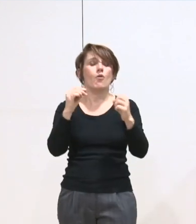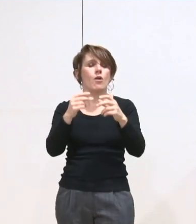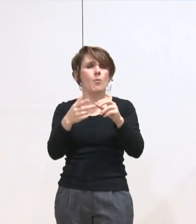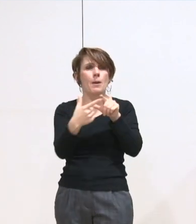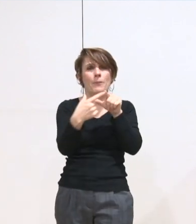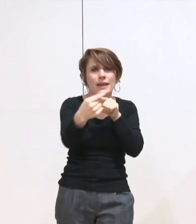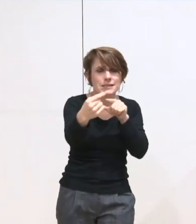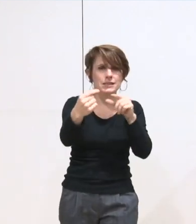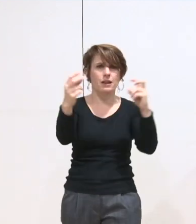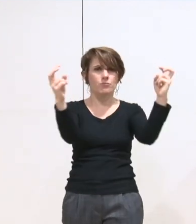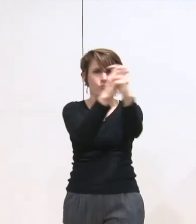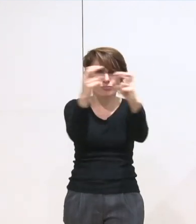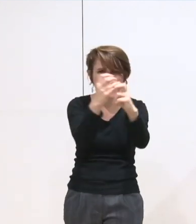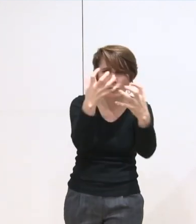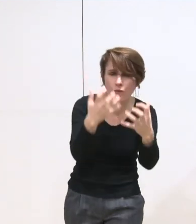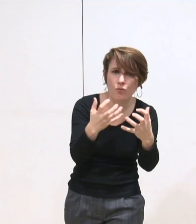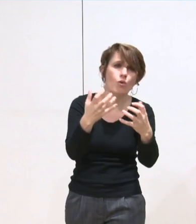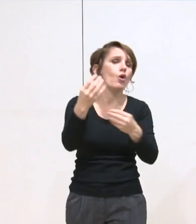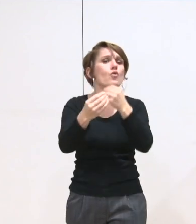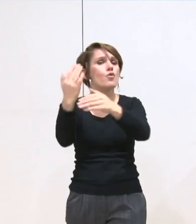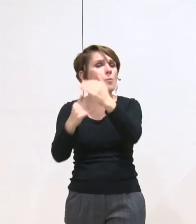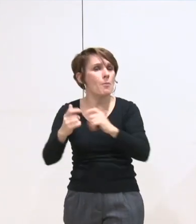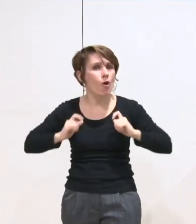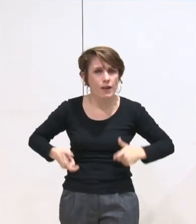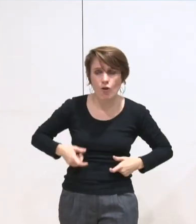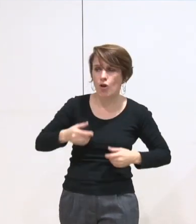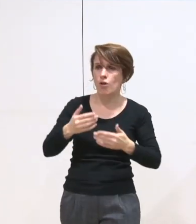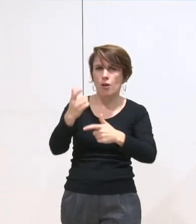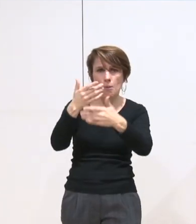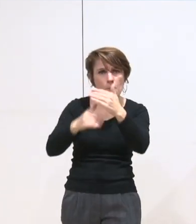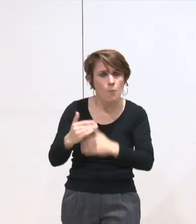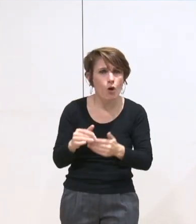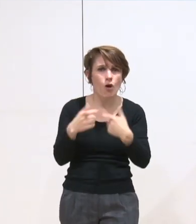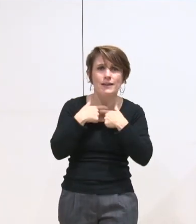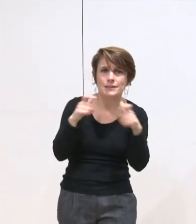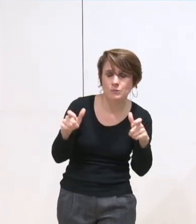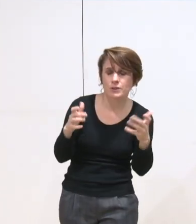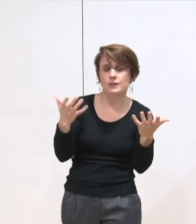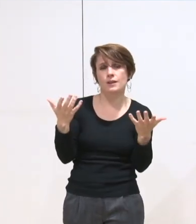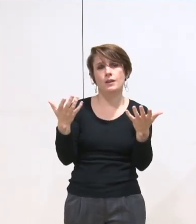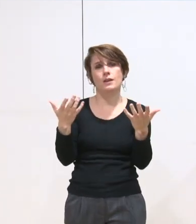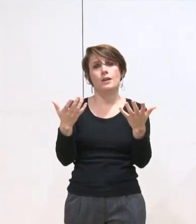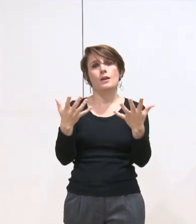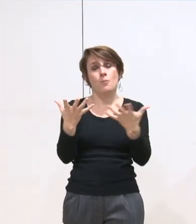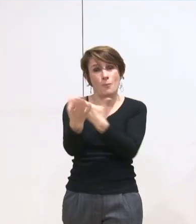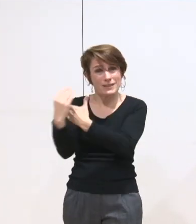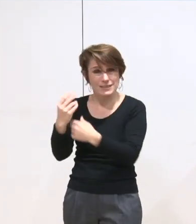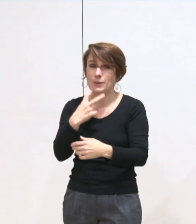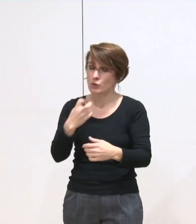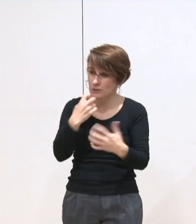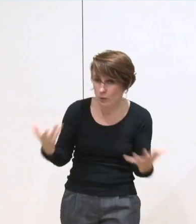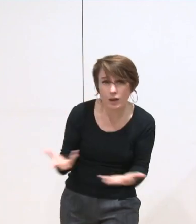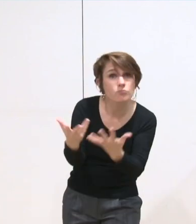presqu'île, ou côté ville, le plan école, le plan accessibilité, la revitalisation de la participation citoyenne. Nous